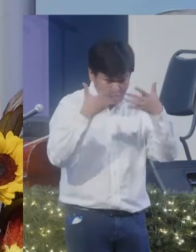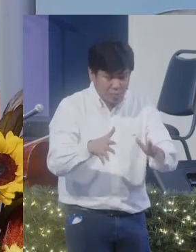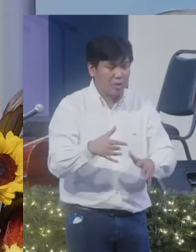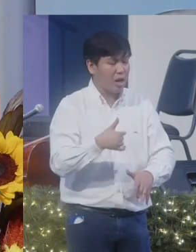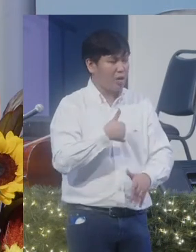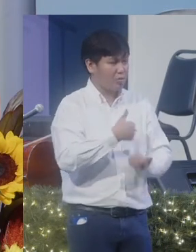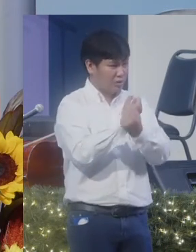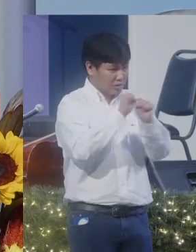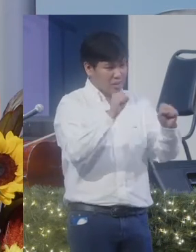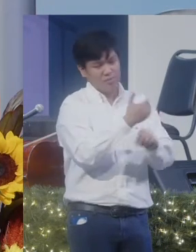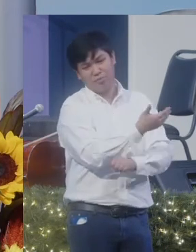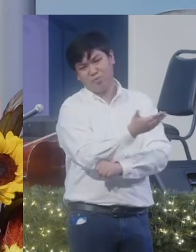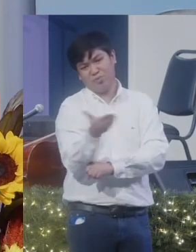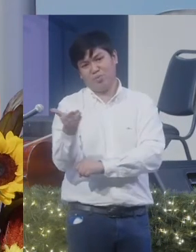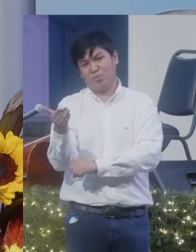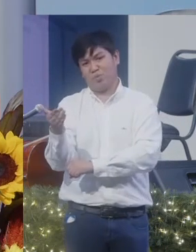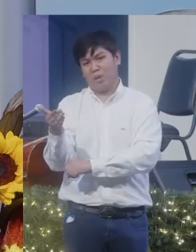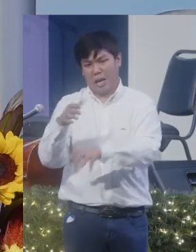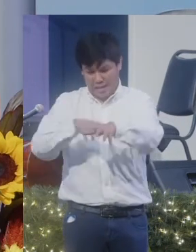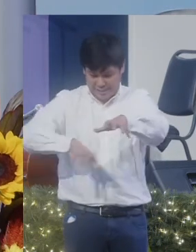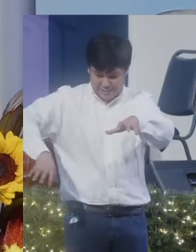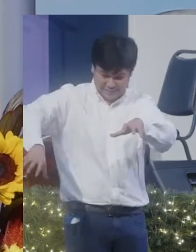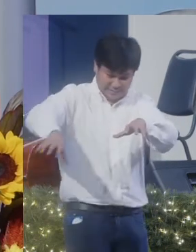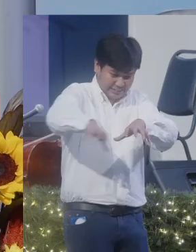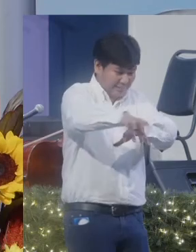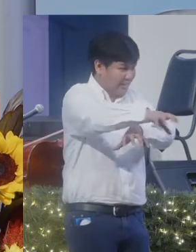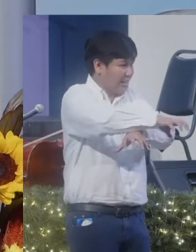dyan sa inyong paligid.